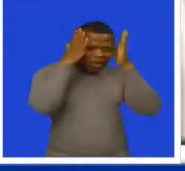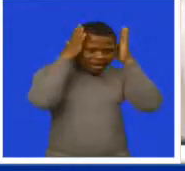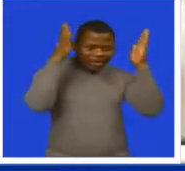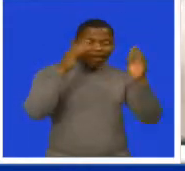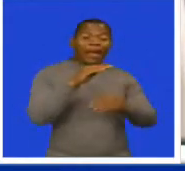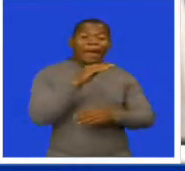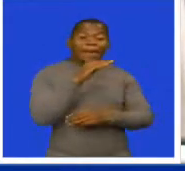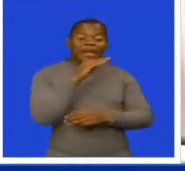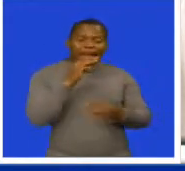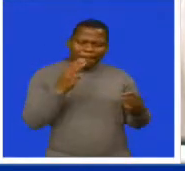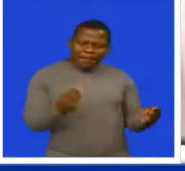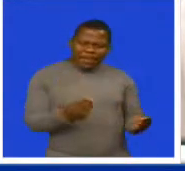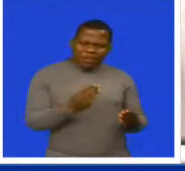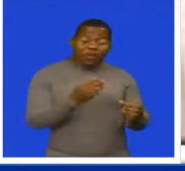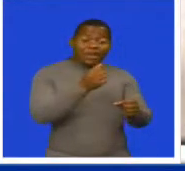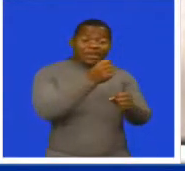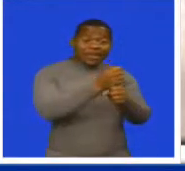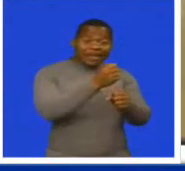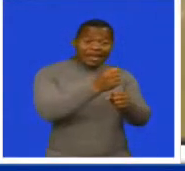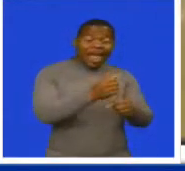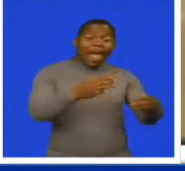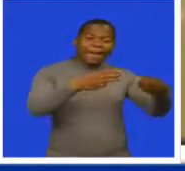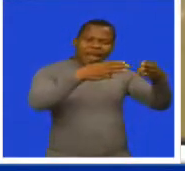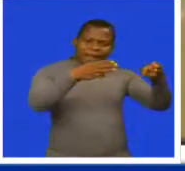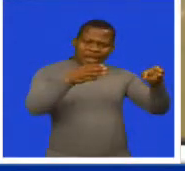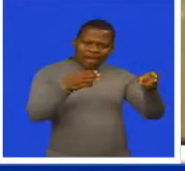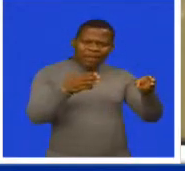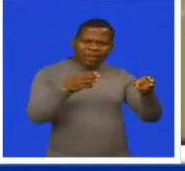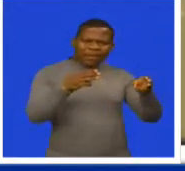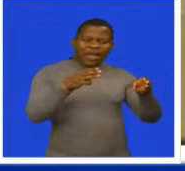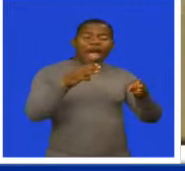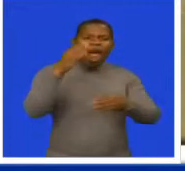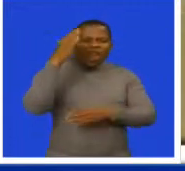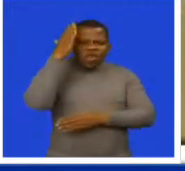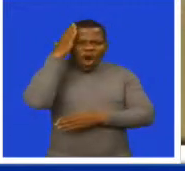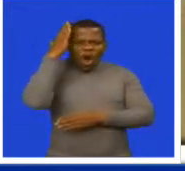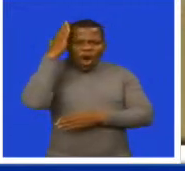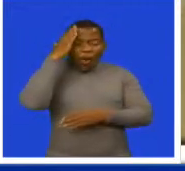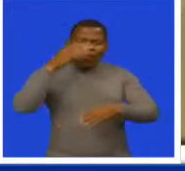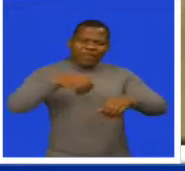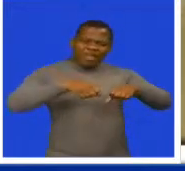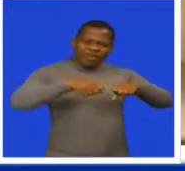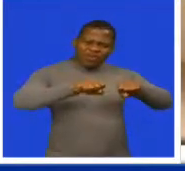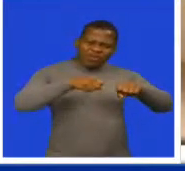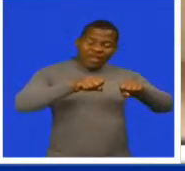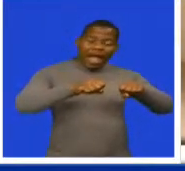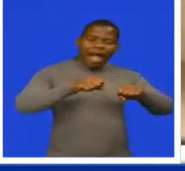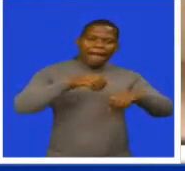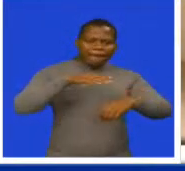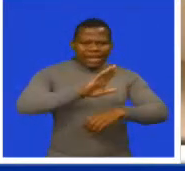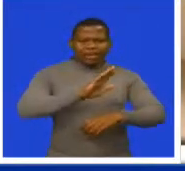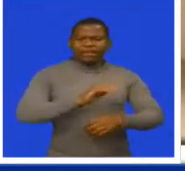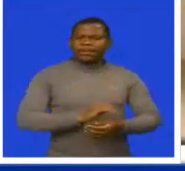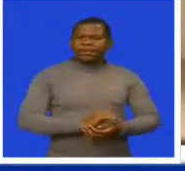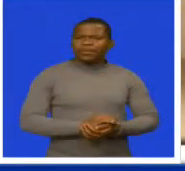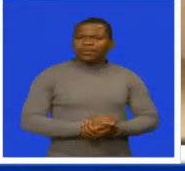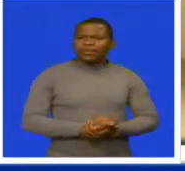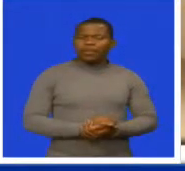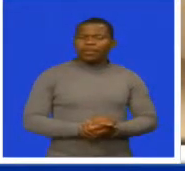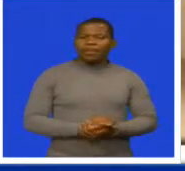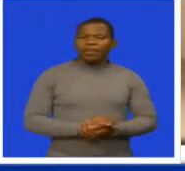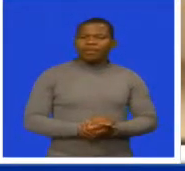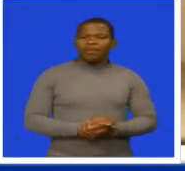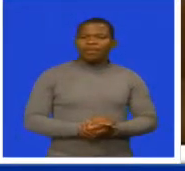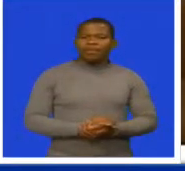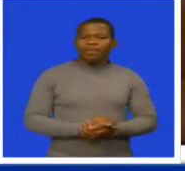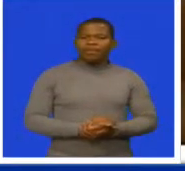Tisebenti taseparlamente tihlangene Brookside Lodge eMalkens lapho betiyobuka khona indzaba letahlukahlukene